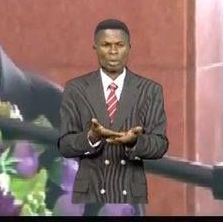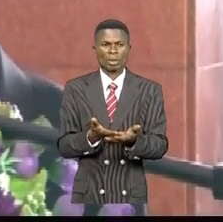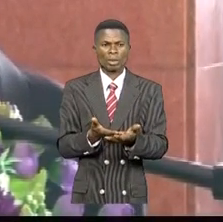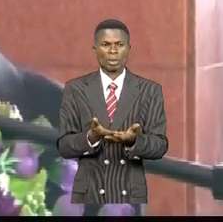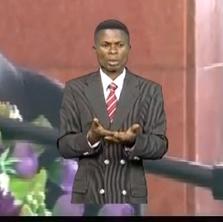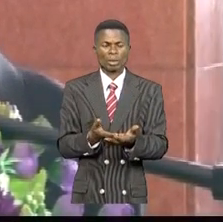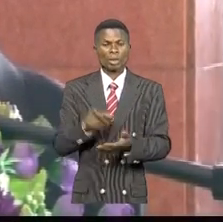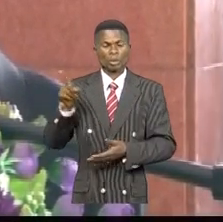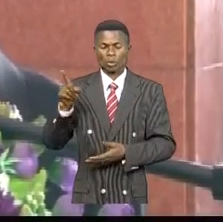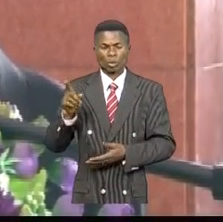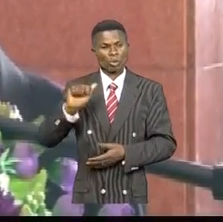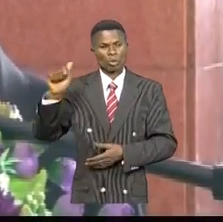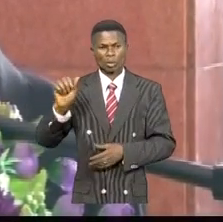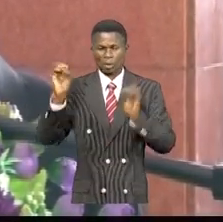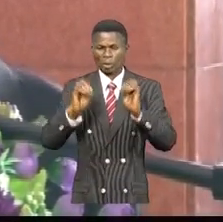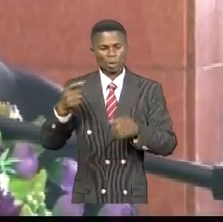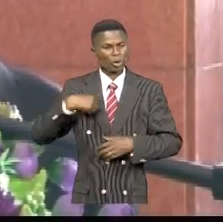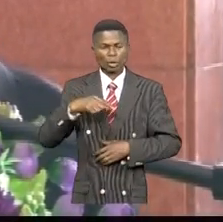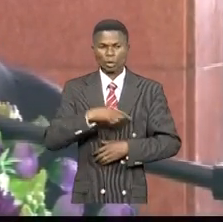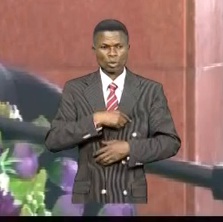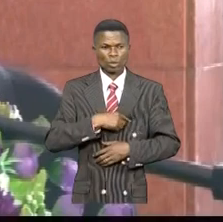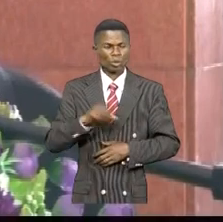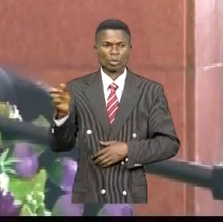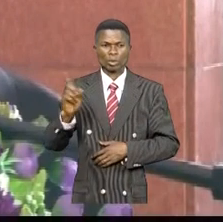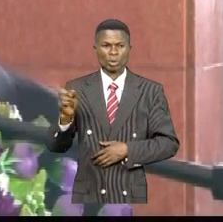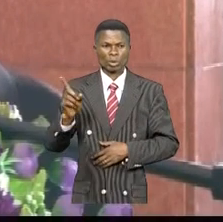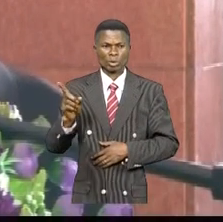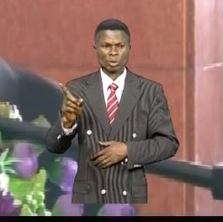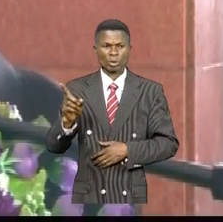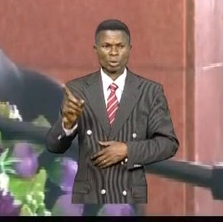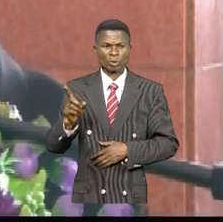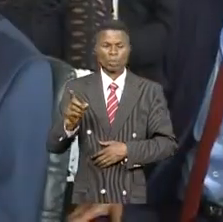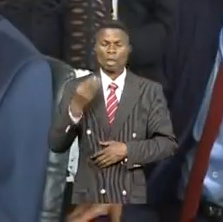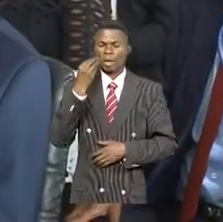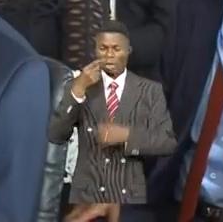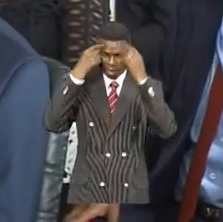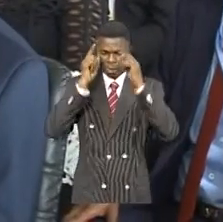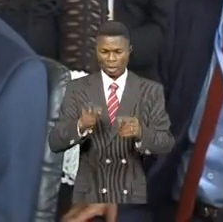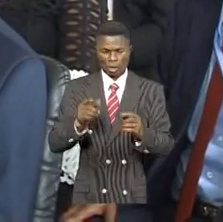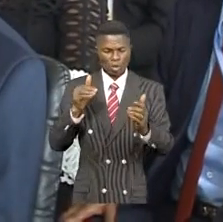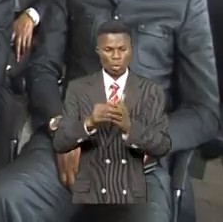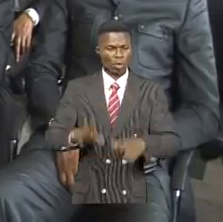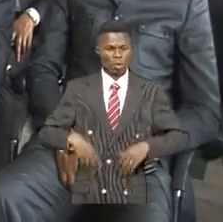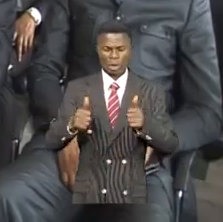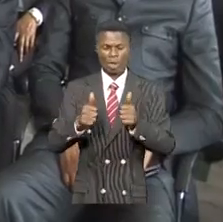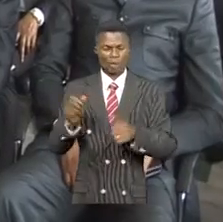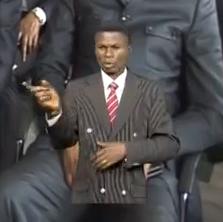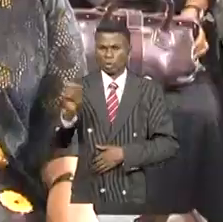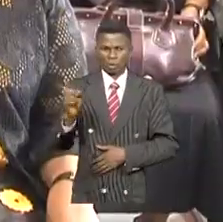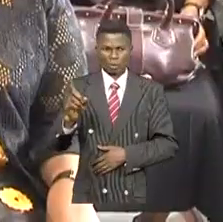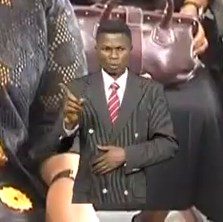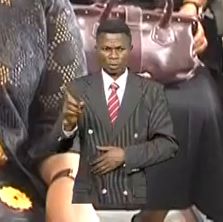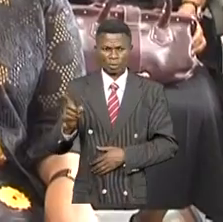ni lui, ni nous n'avions les derniers mots sur la vie. Tant il a